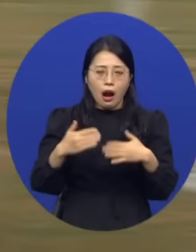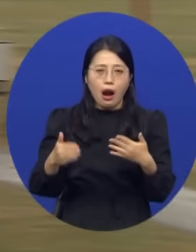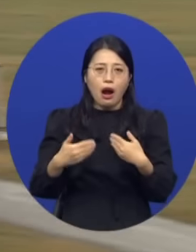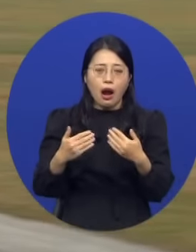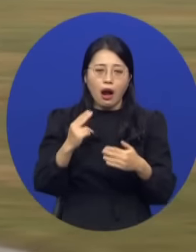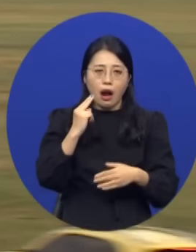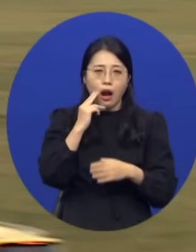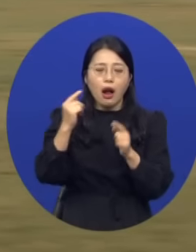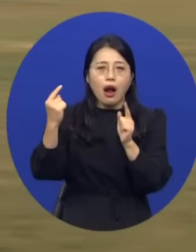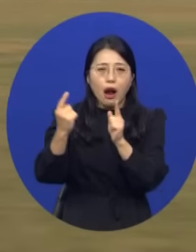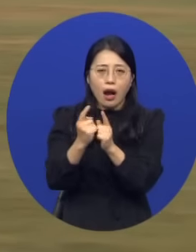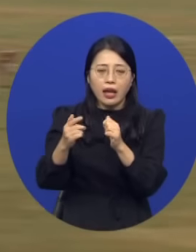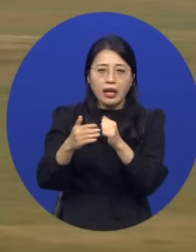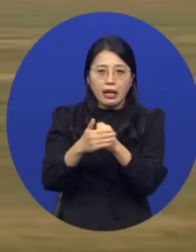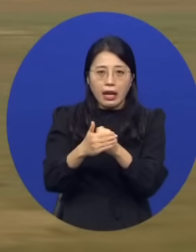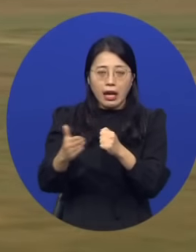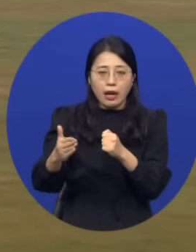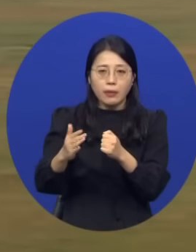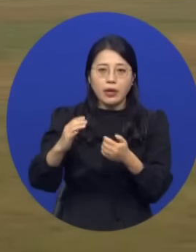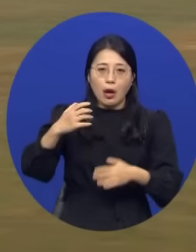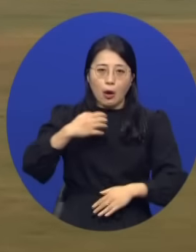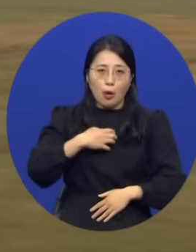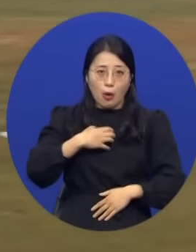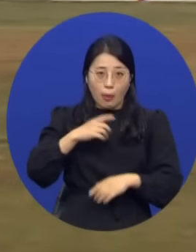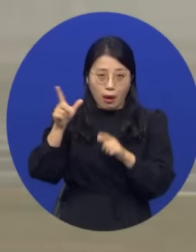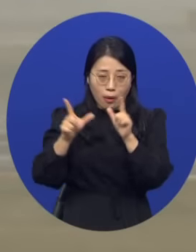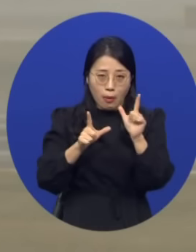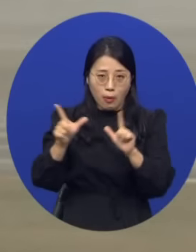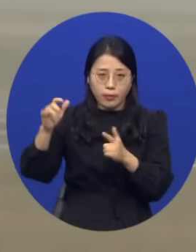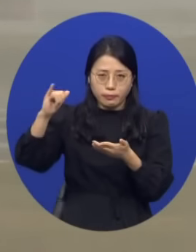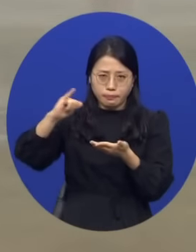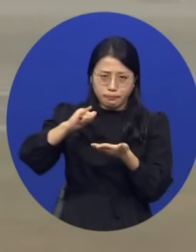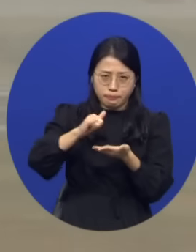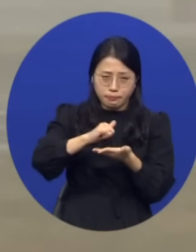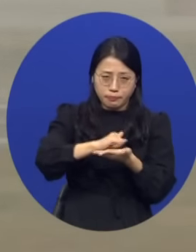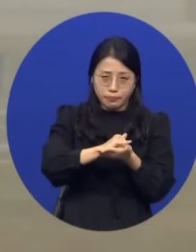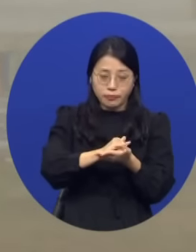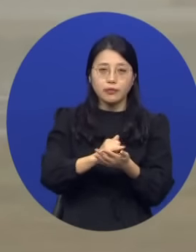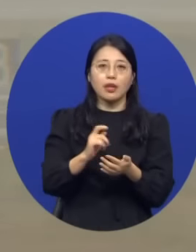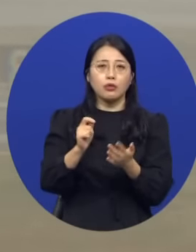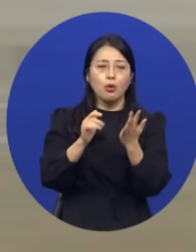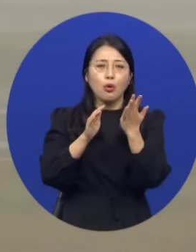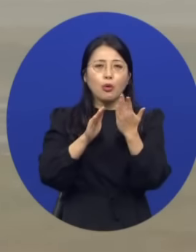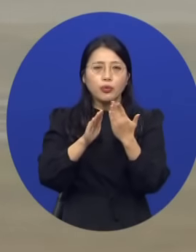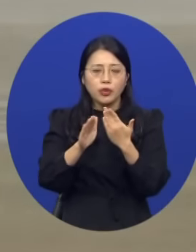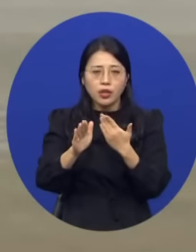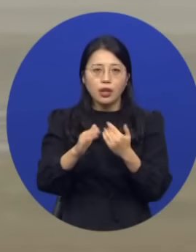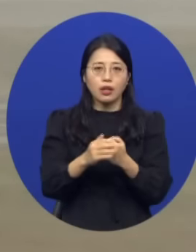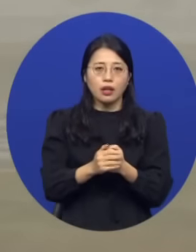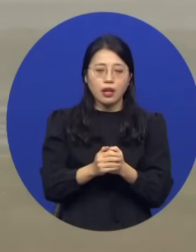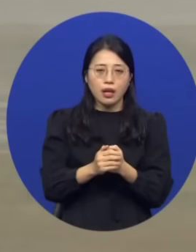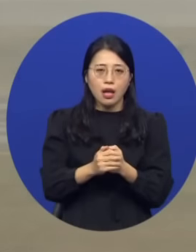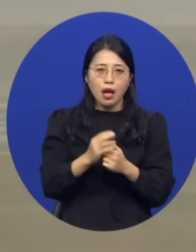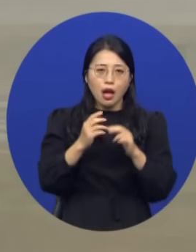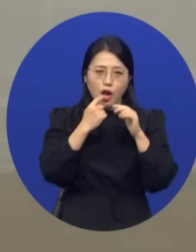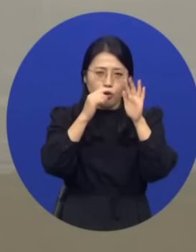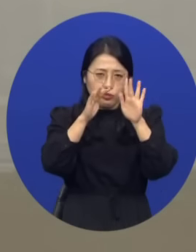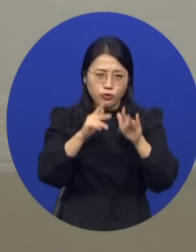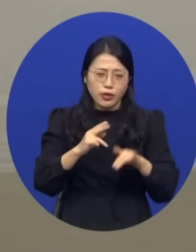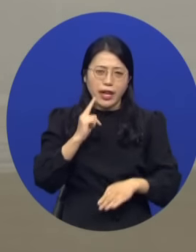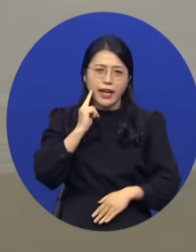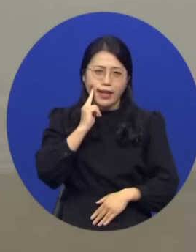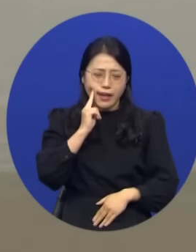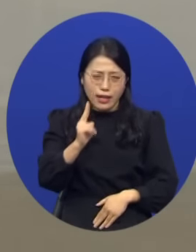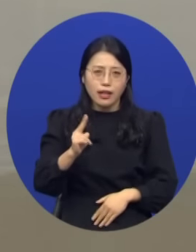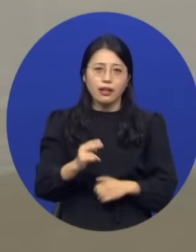뒤뚱거리며 활주로에 아슬아슬하게 내려앉습니다. 조금 뒤 한치 앞도 보이지 않을 정도로 세찬 눈보라가